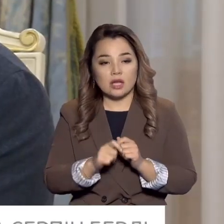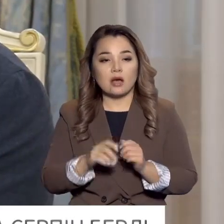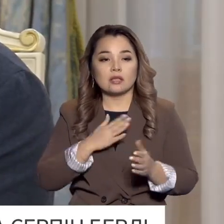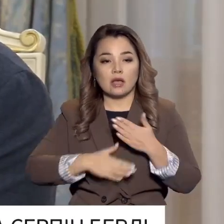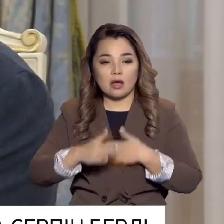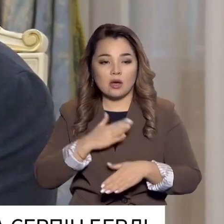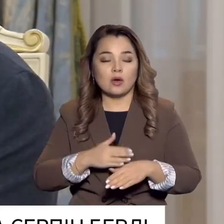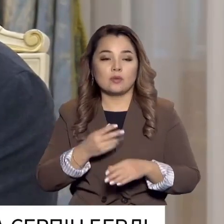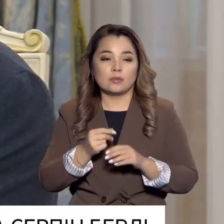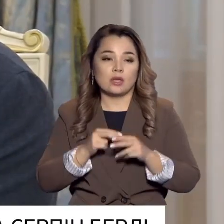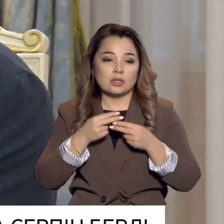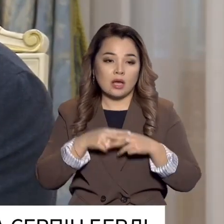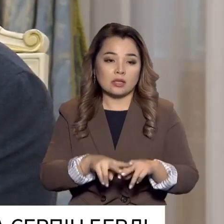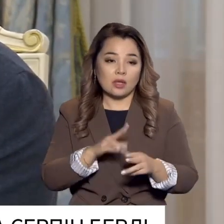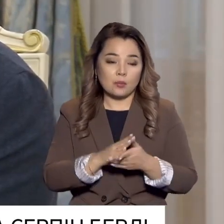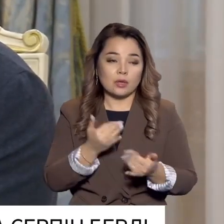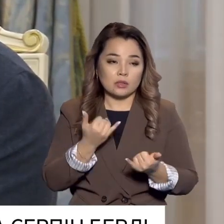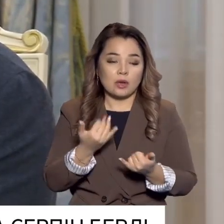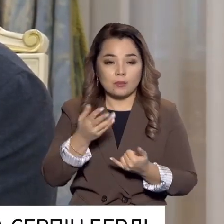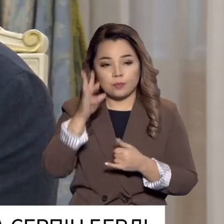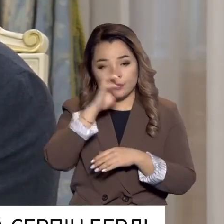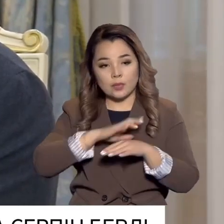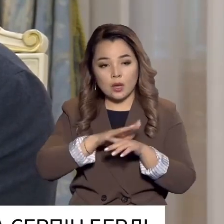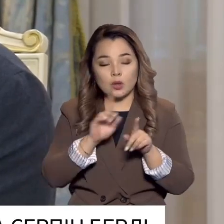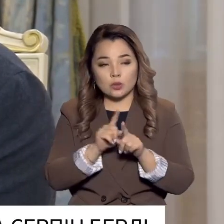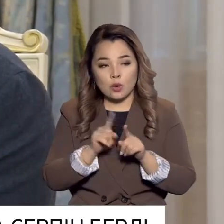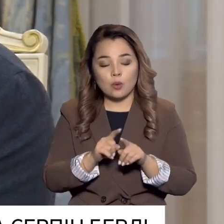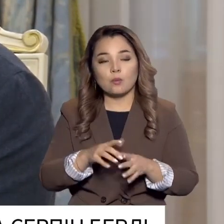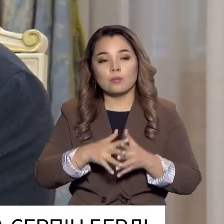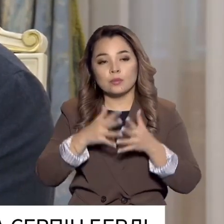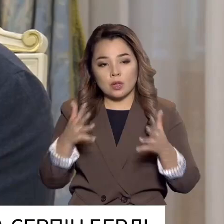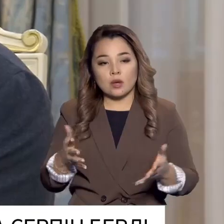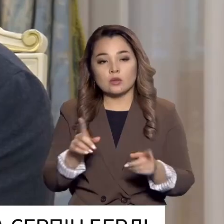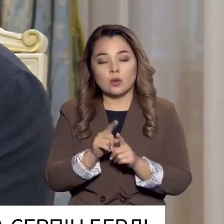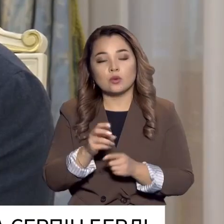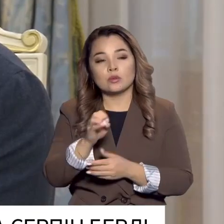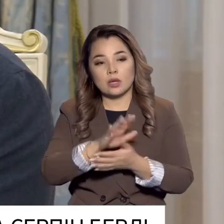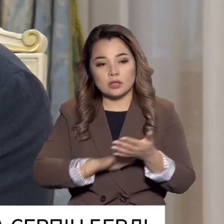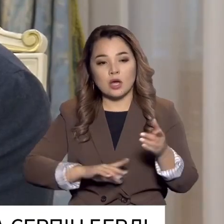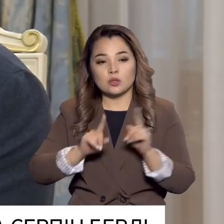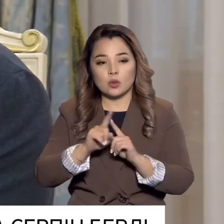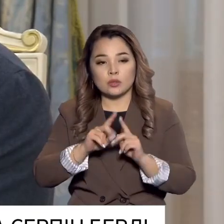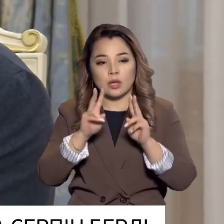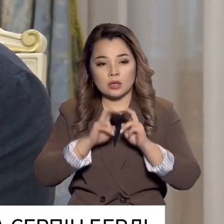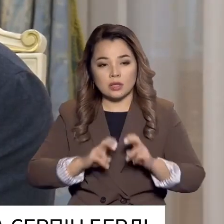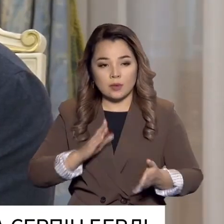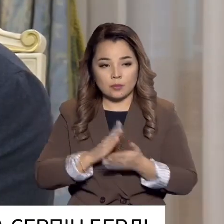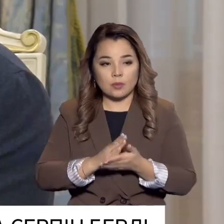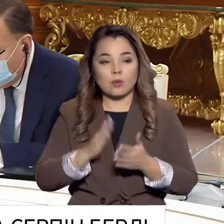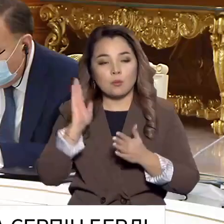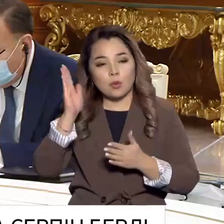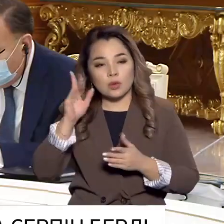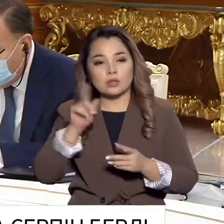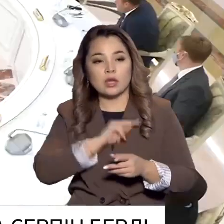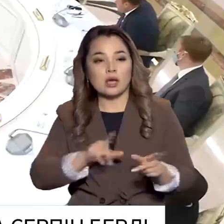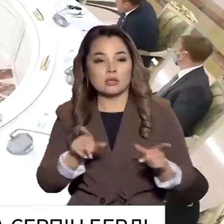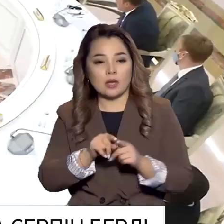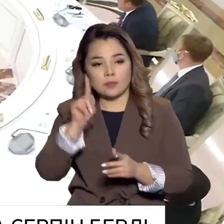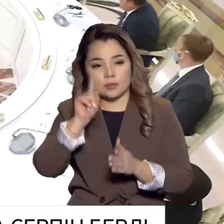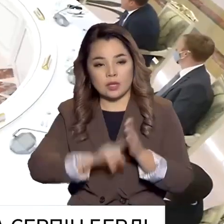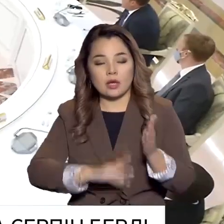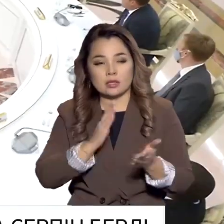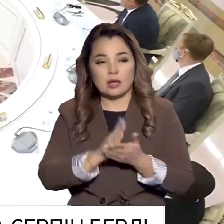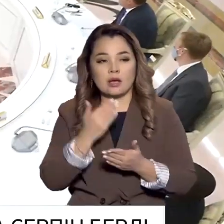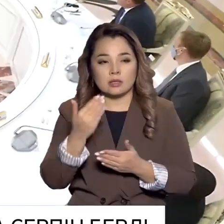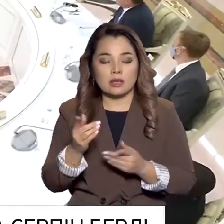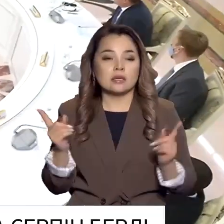қуаныштымыз. Мен сіздің мемлекетті, мұнда бар нарықтарды одан әрі зерттеуді жалғастырам. Болашақта керемет серіктестік болады деп үміттенем.